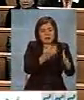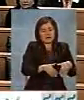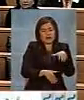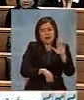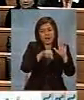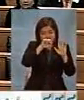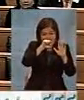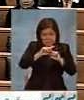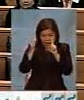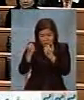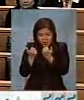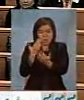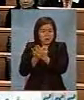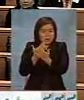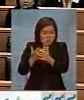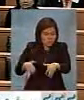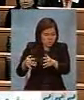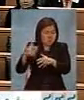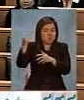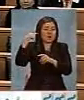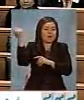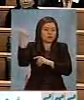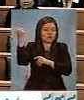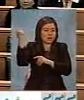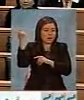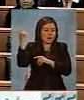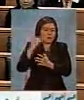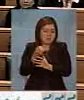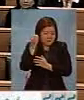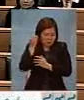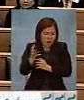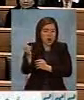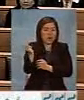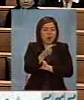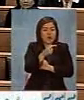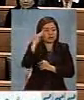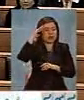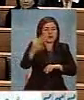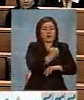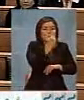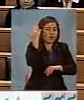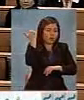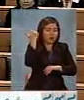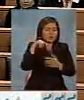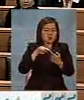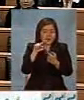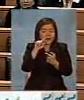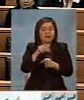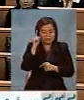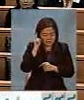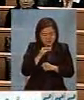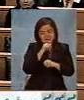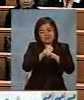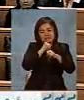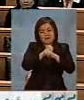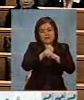ากกว่ากันเป็นเท่าตัวท่านประธานมากกว่าเพราะอะไรมากกว่าเพราะเรามีโครงสร้างพื้น